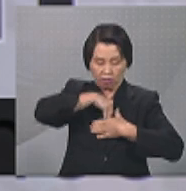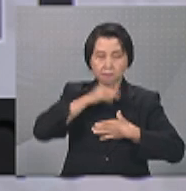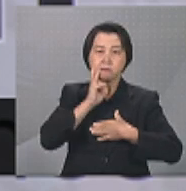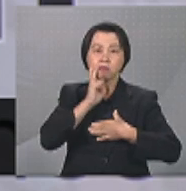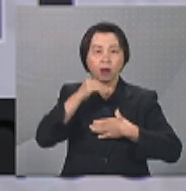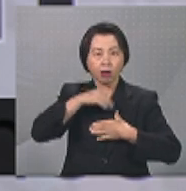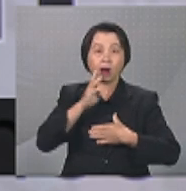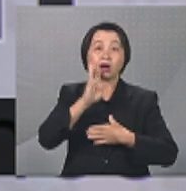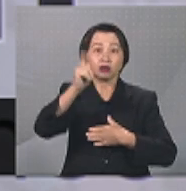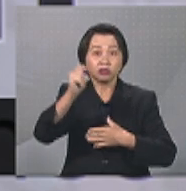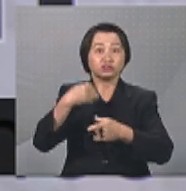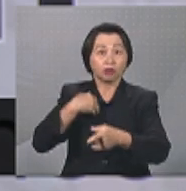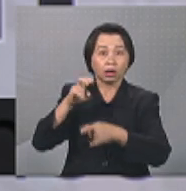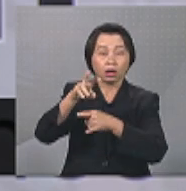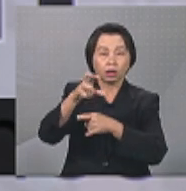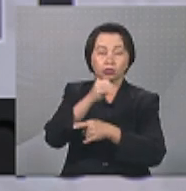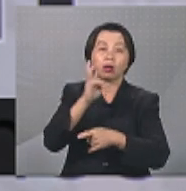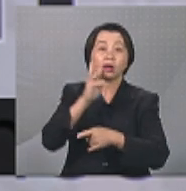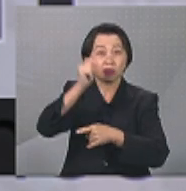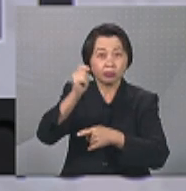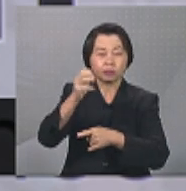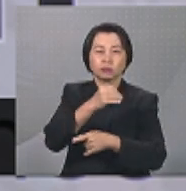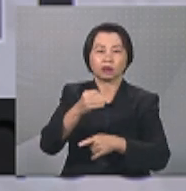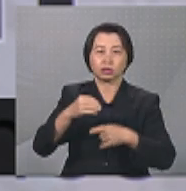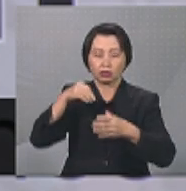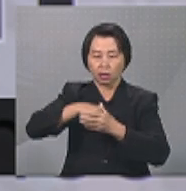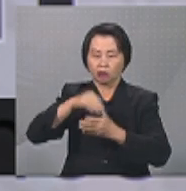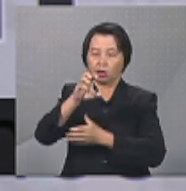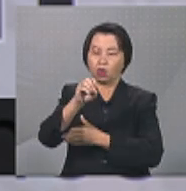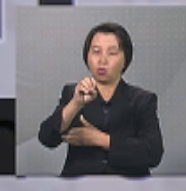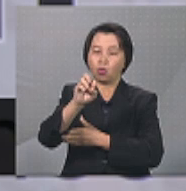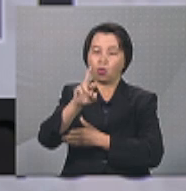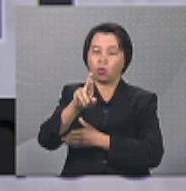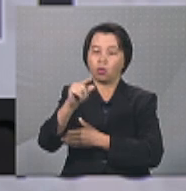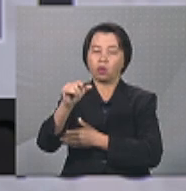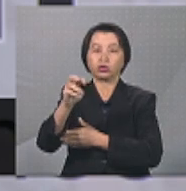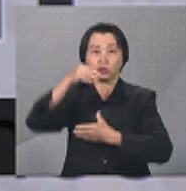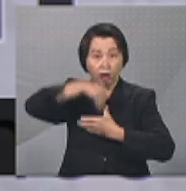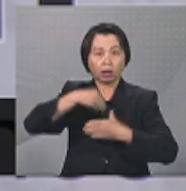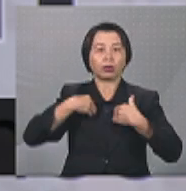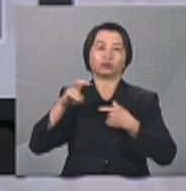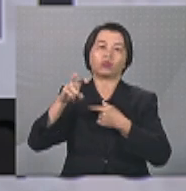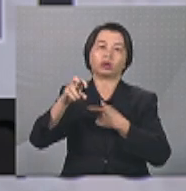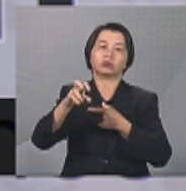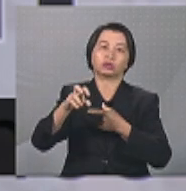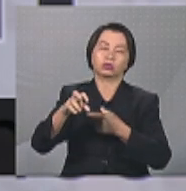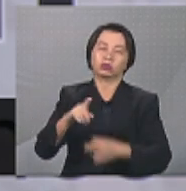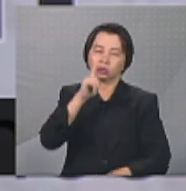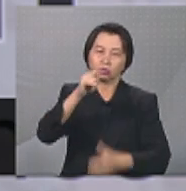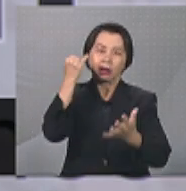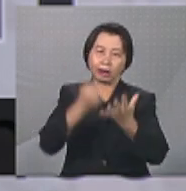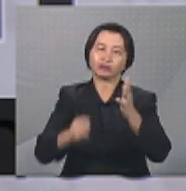juga air kencing dan juga dalam organ-organ dalaman. Jadi itu pasti akan kalau